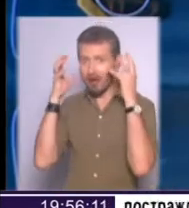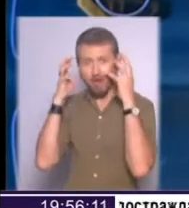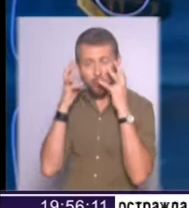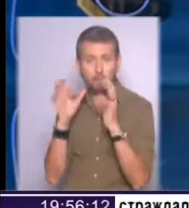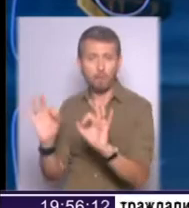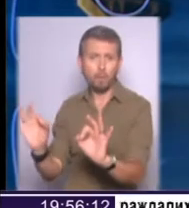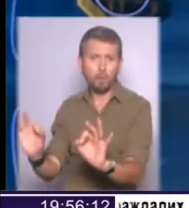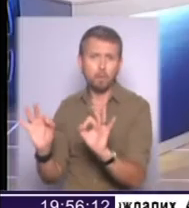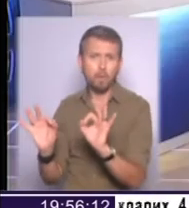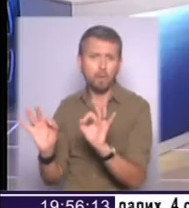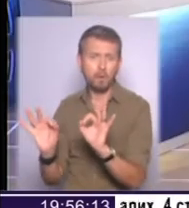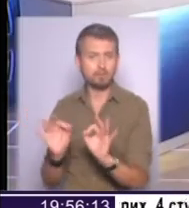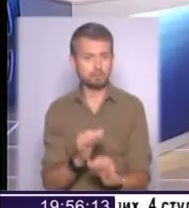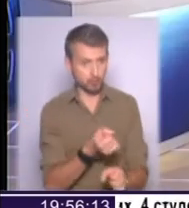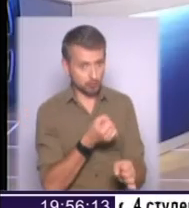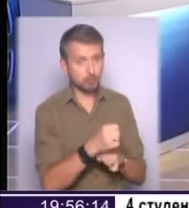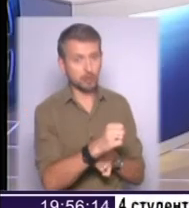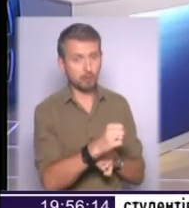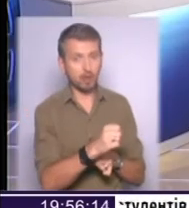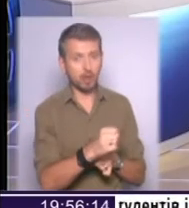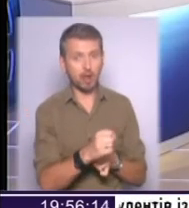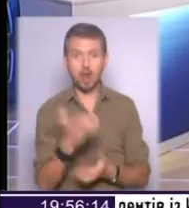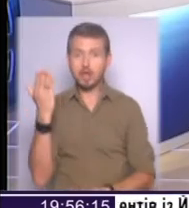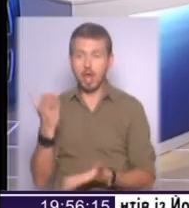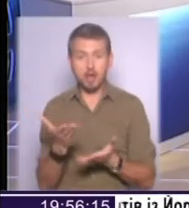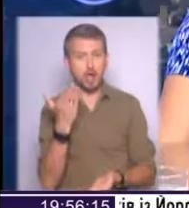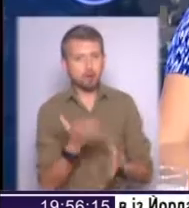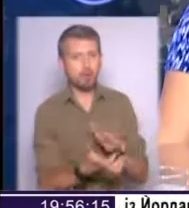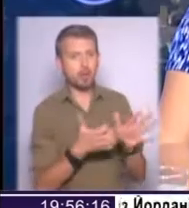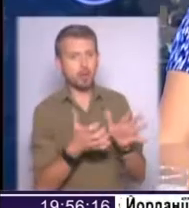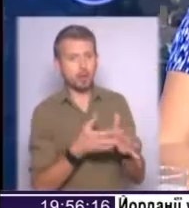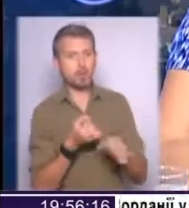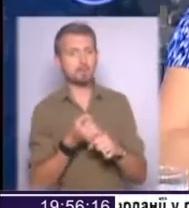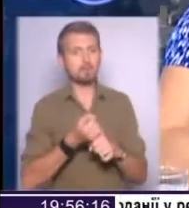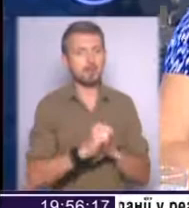От я про що. Ну, змусимо. Якщо бракує примусу...